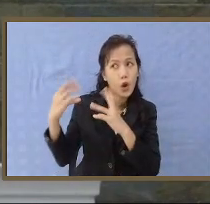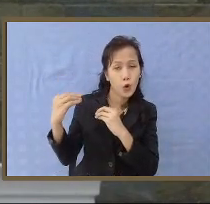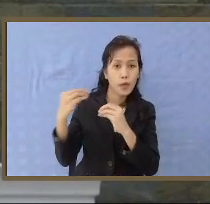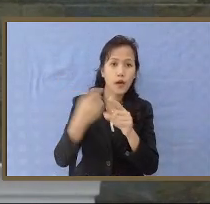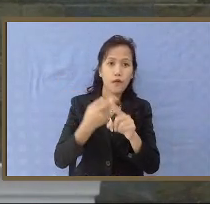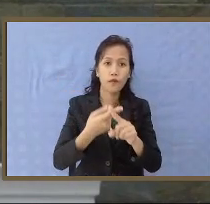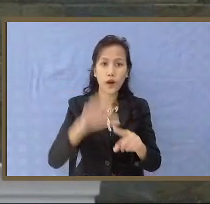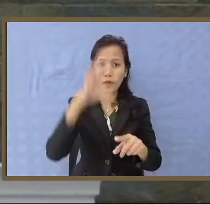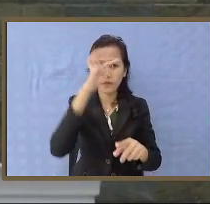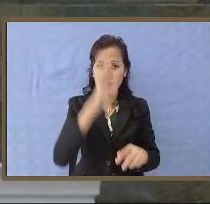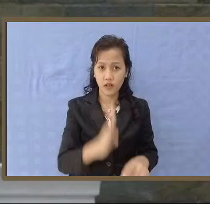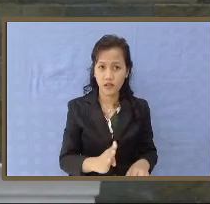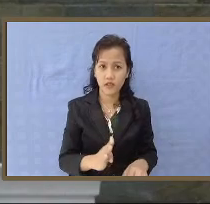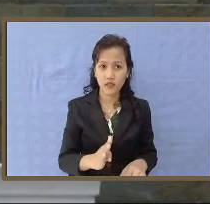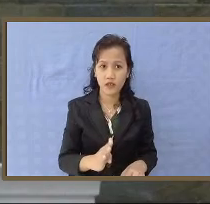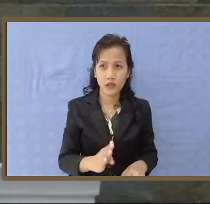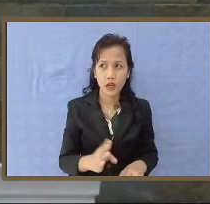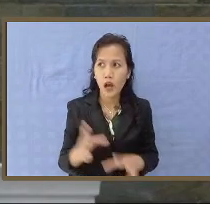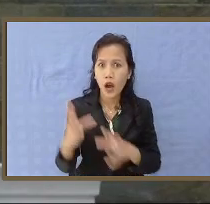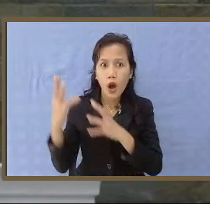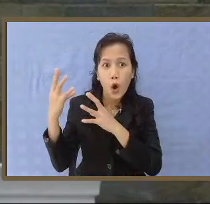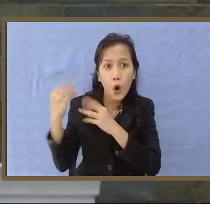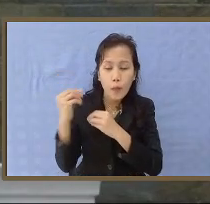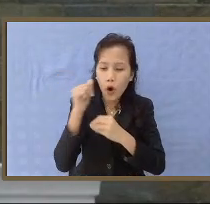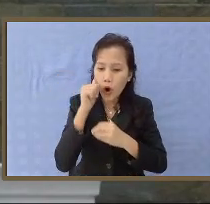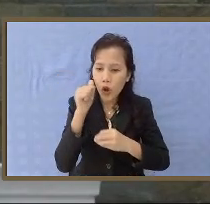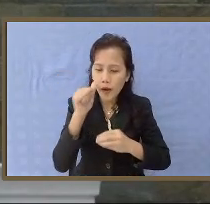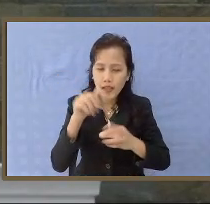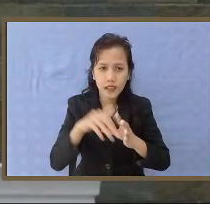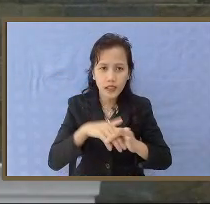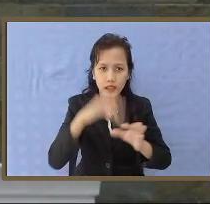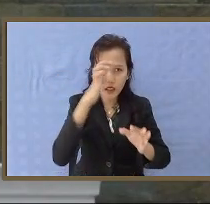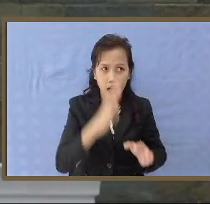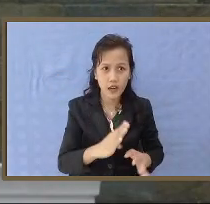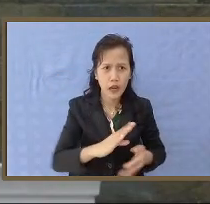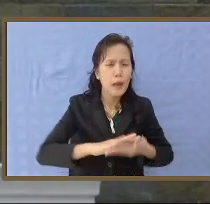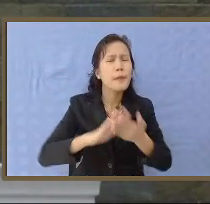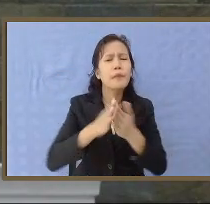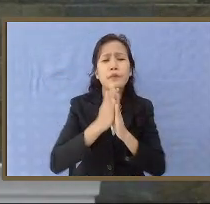your Bible, hope is always in God. Peace